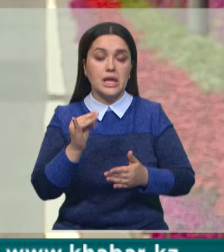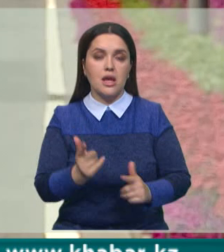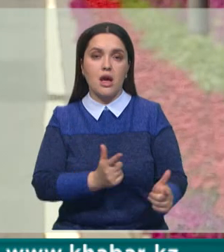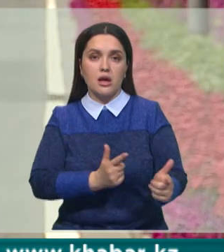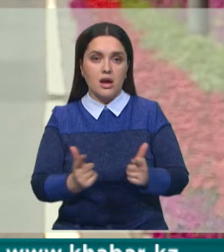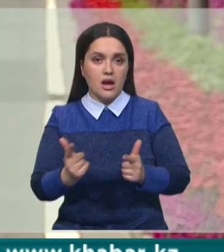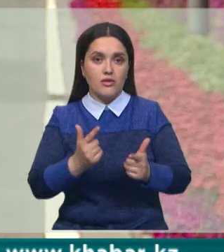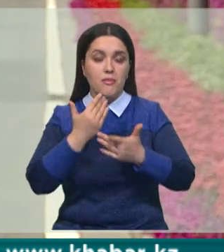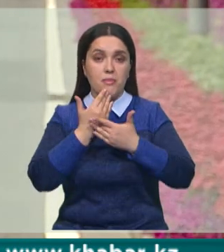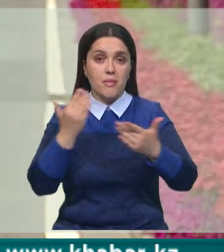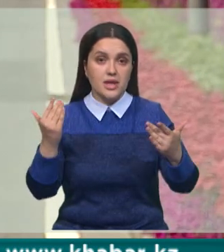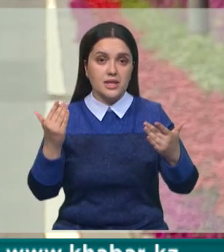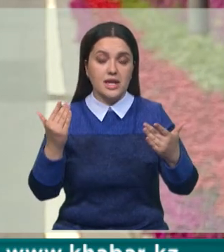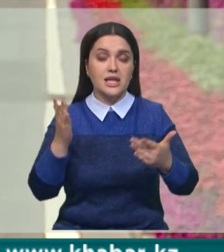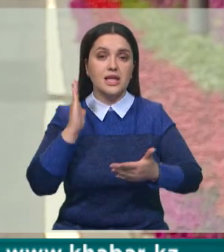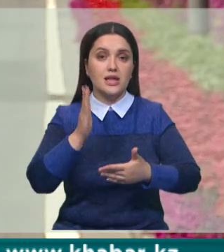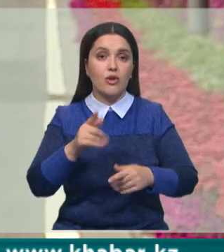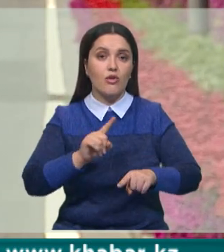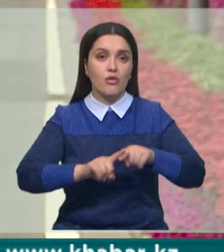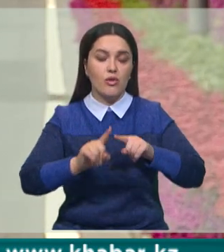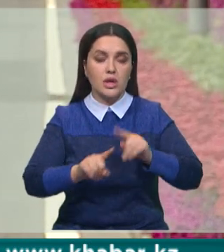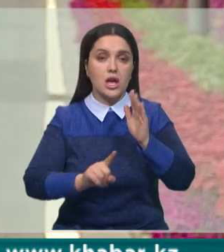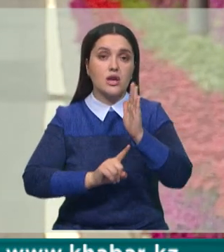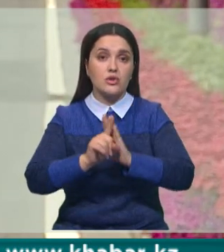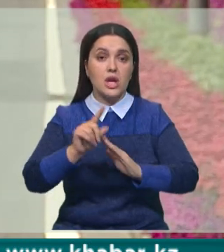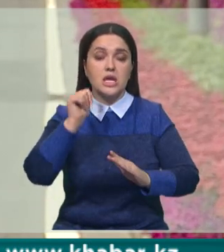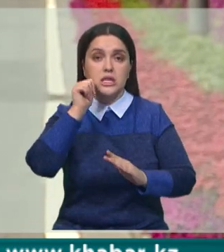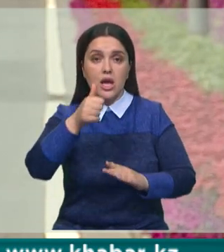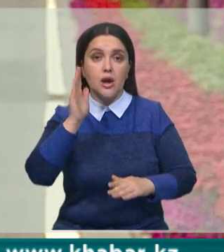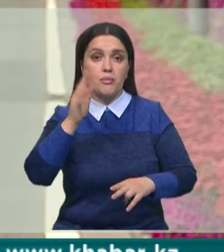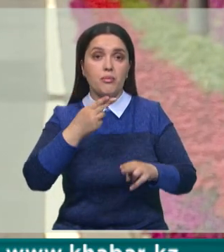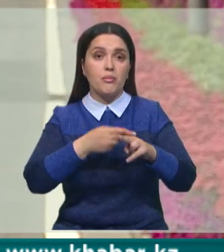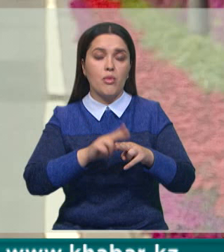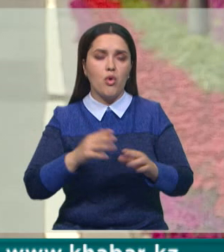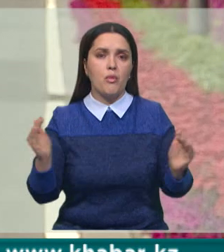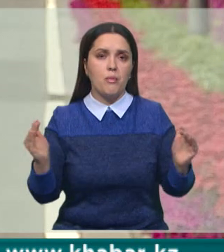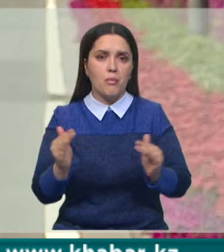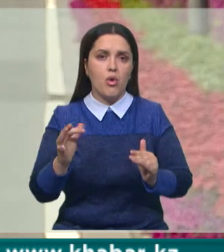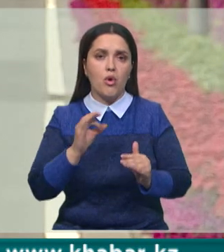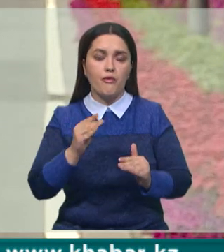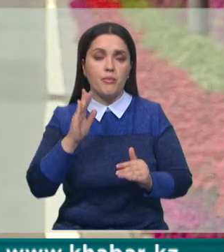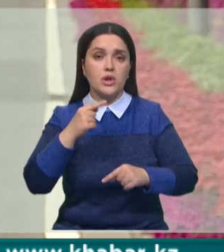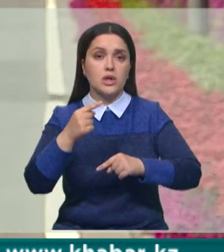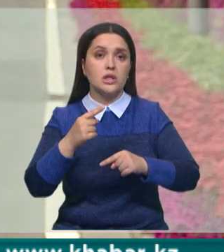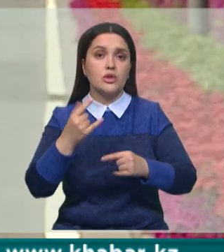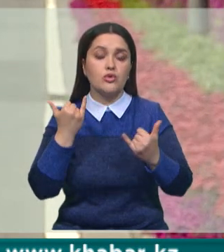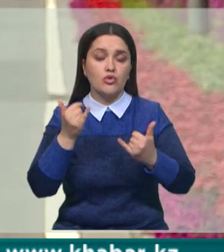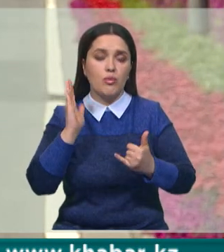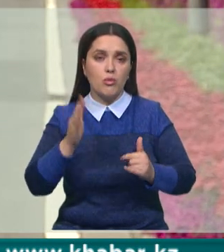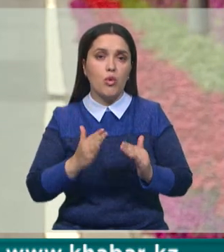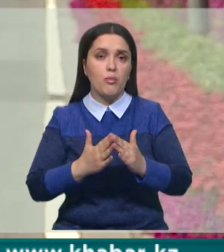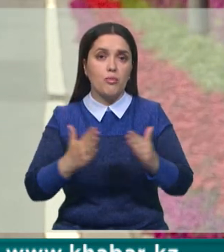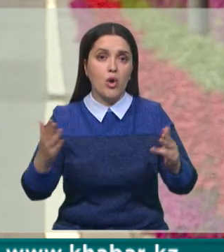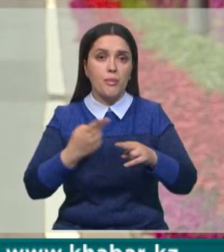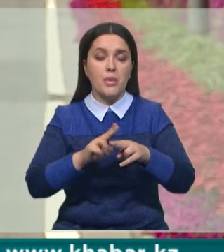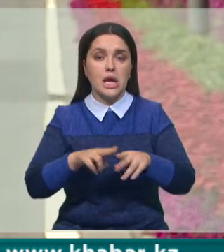приготовления, но и думается, что официальных церемоний и протокольных мероприятий будет минимум. Через 6 лет после первого упоминания